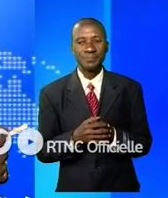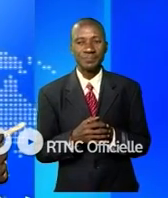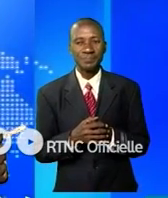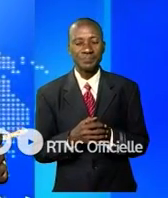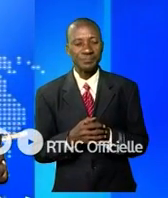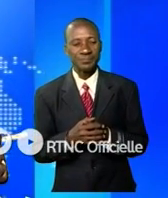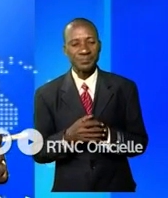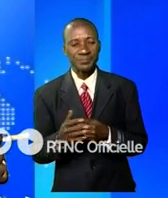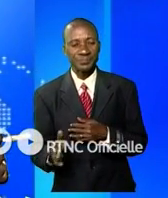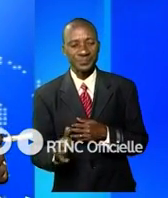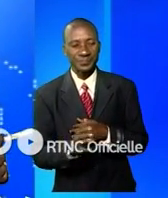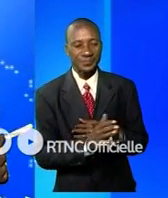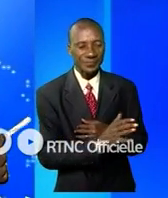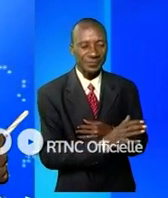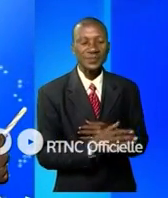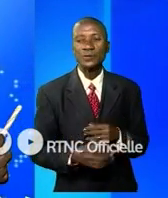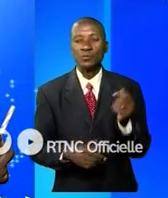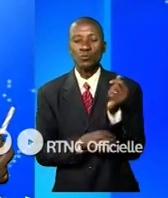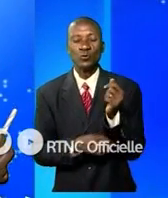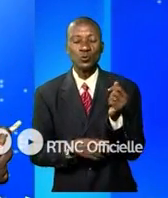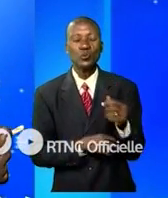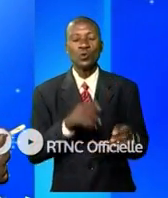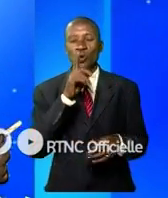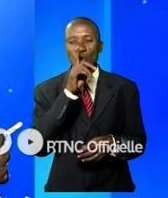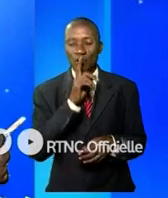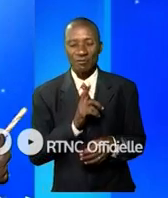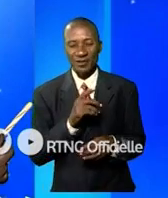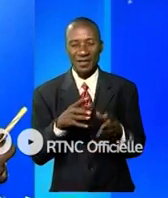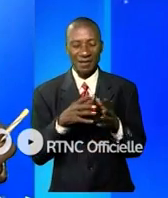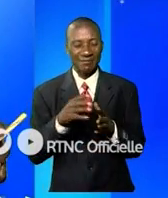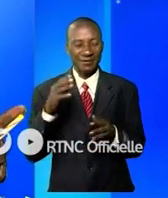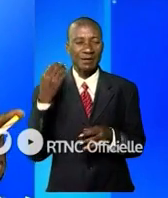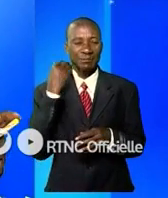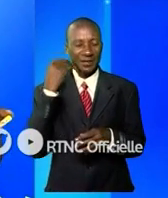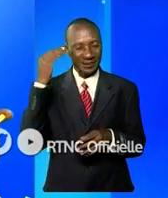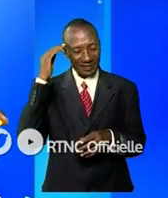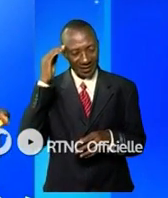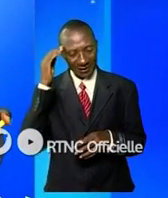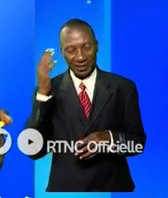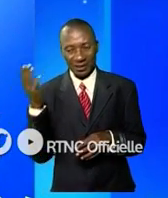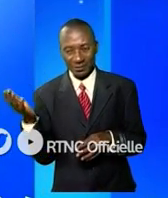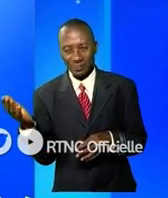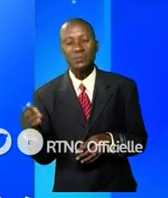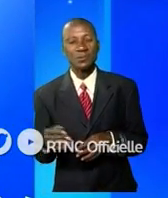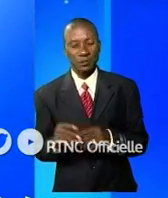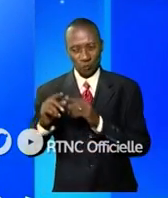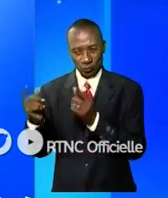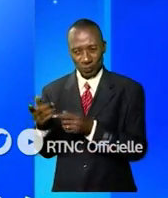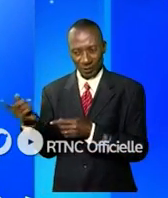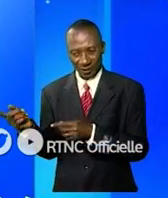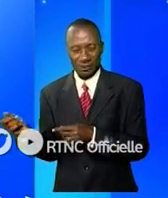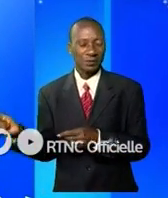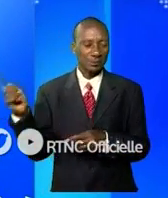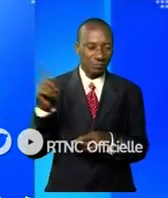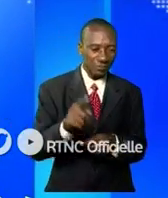Lever des fonds pour les orphelins du SIDA, la main sur le cœur, une organisation caritative s'en va au chevet de ses enfants orphelins du